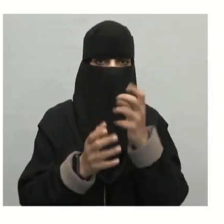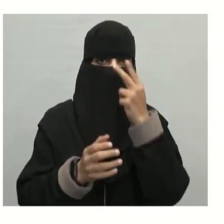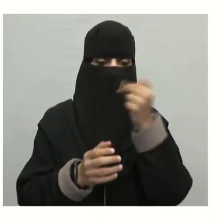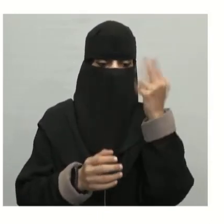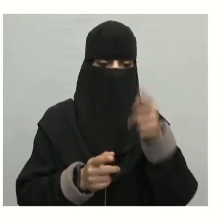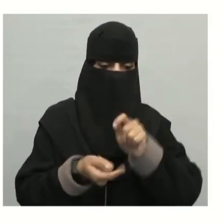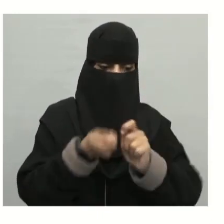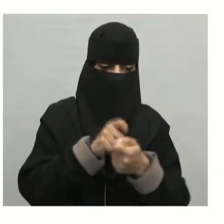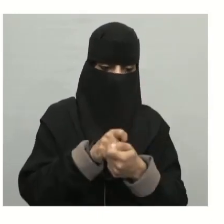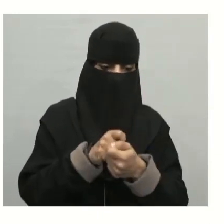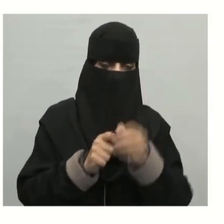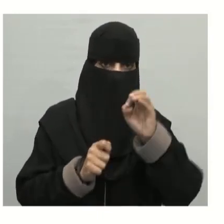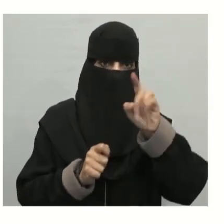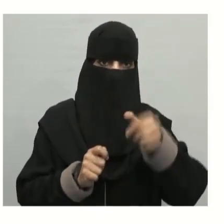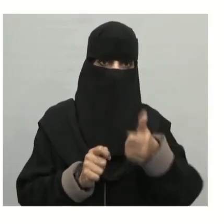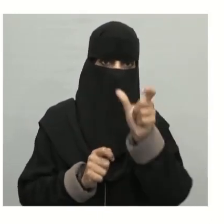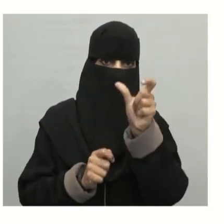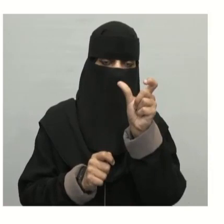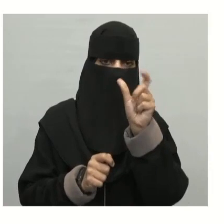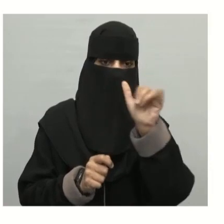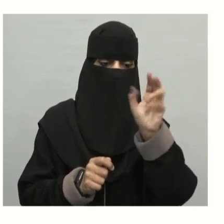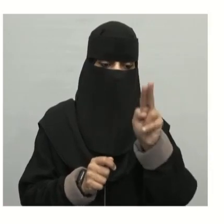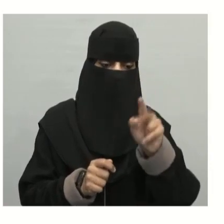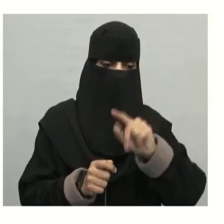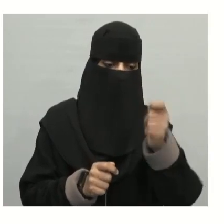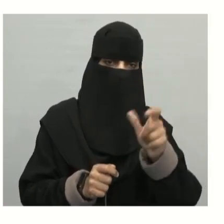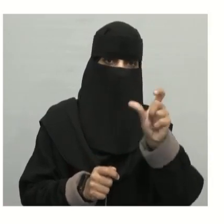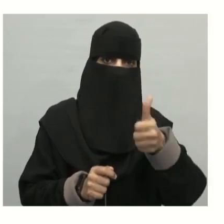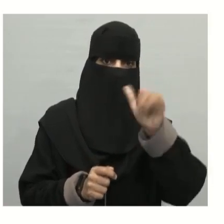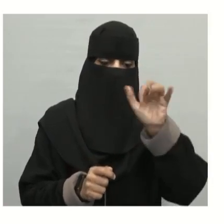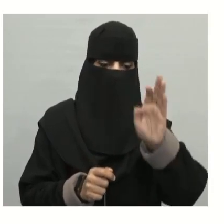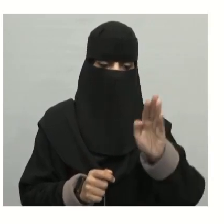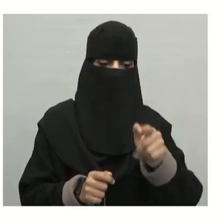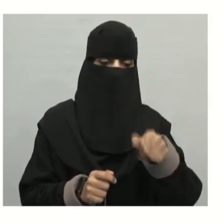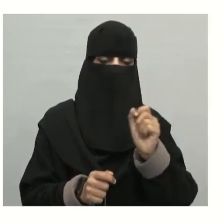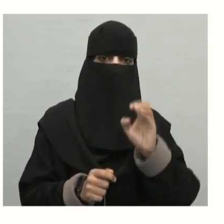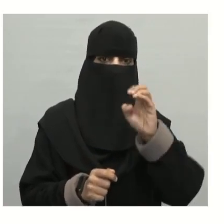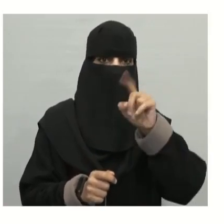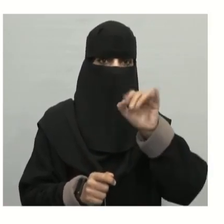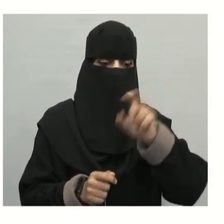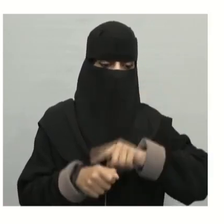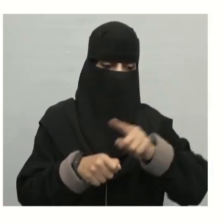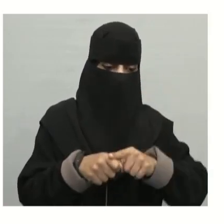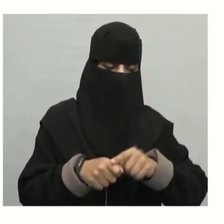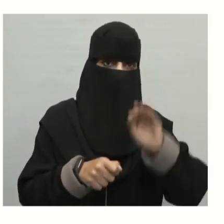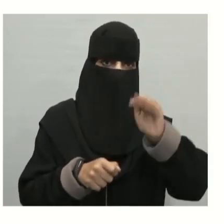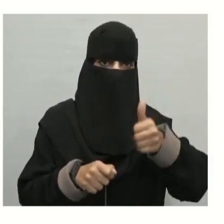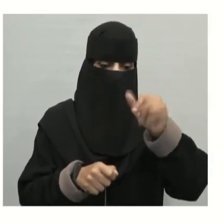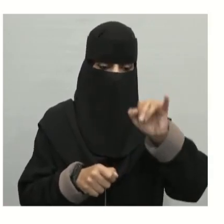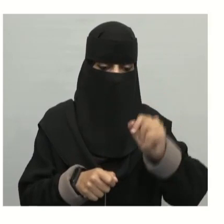التحول من جرانيت الى النايس ومن حجر جيري الى رخام ومن الرمل الى